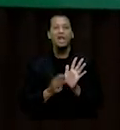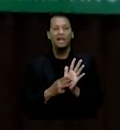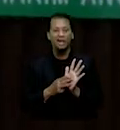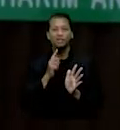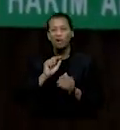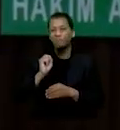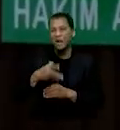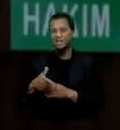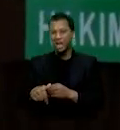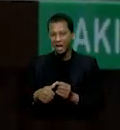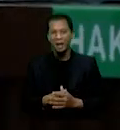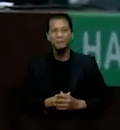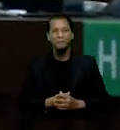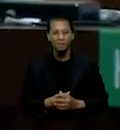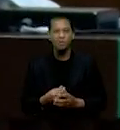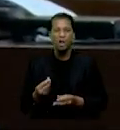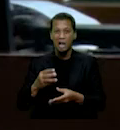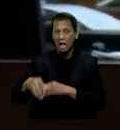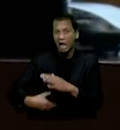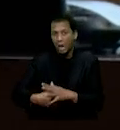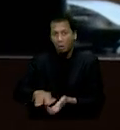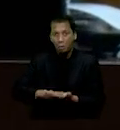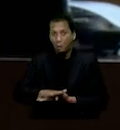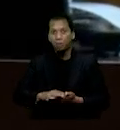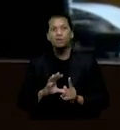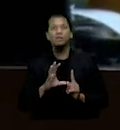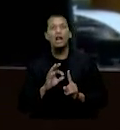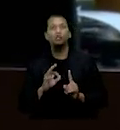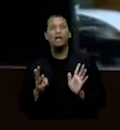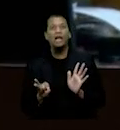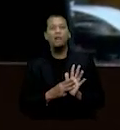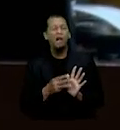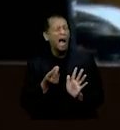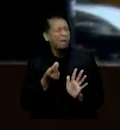dan melakukanak pidana pencucian uang hampir R